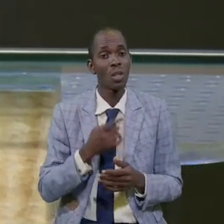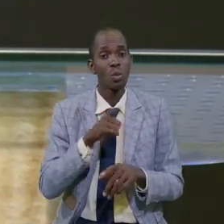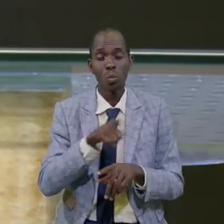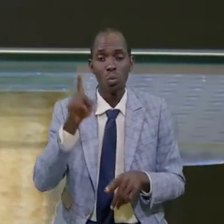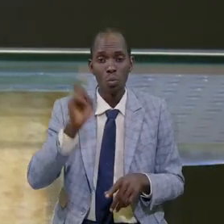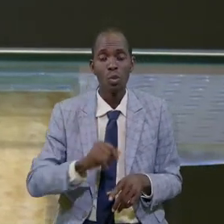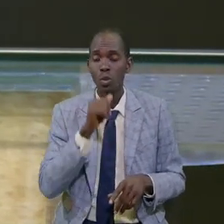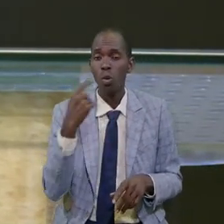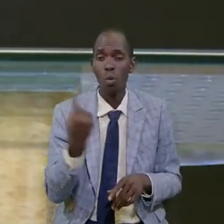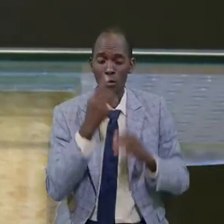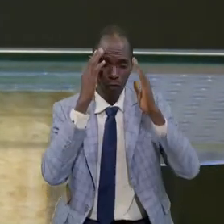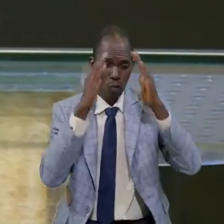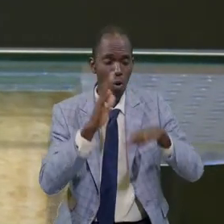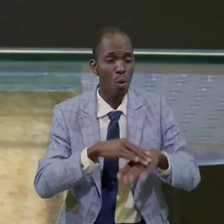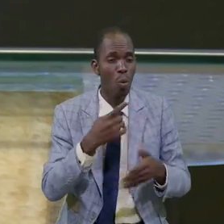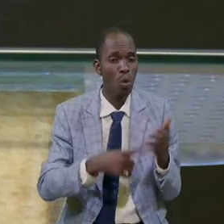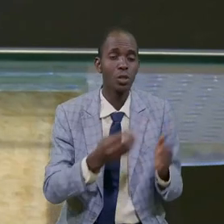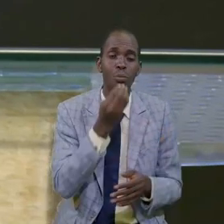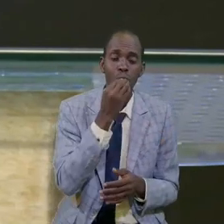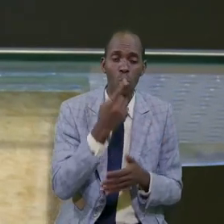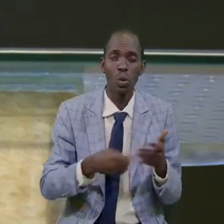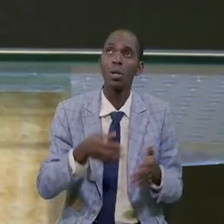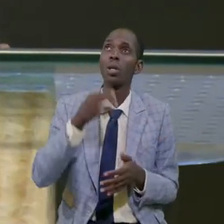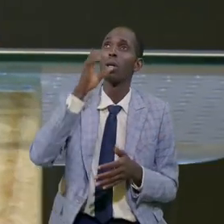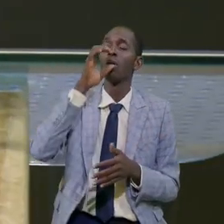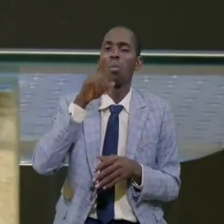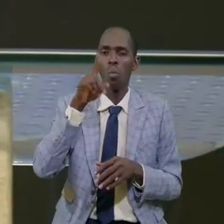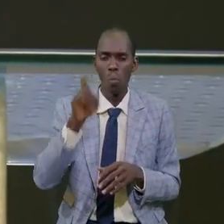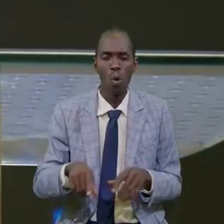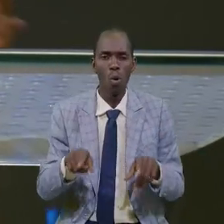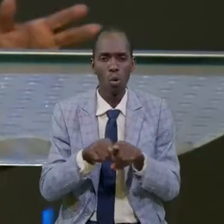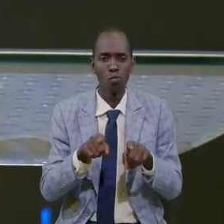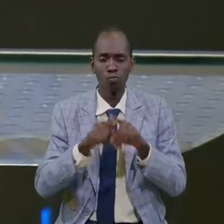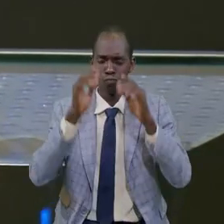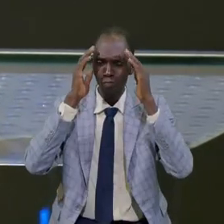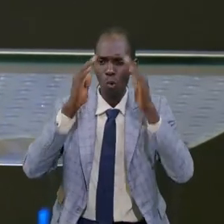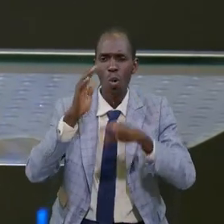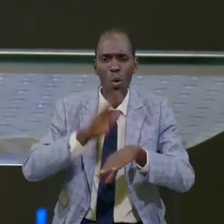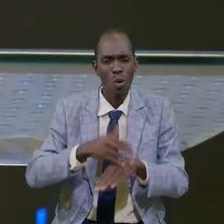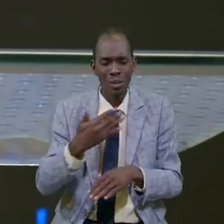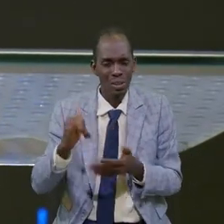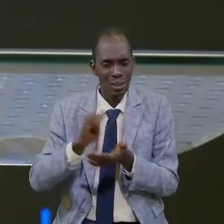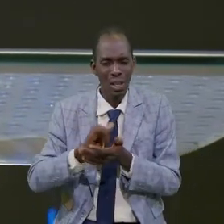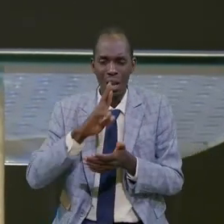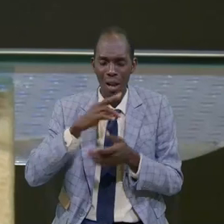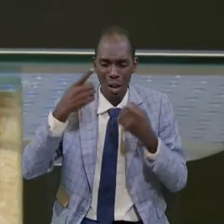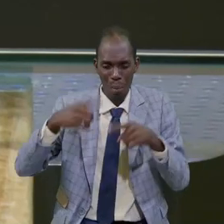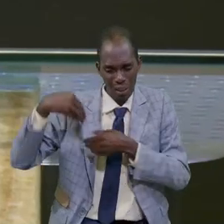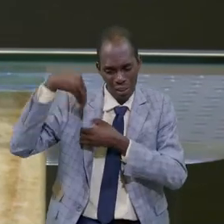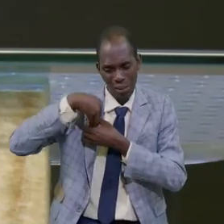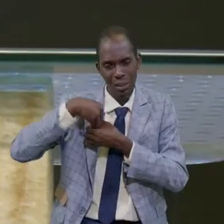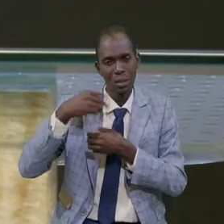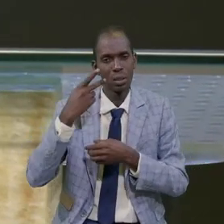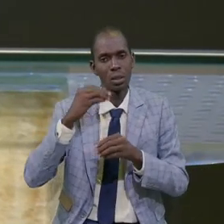concentrer sur ce qu'on mange, sur ce qu'on boit. Nous devons nous concentrer sur ce qui est éternel.